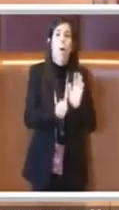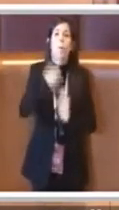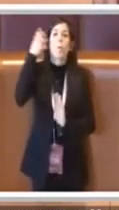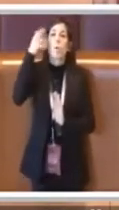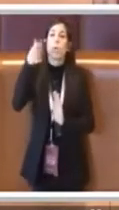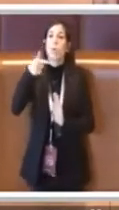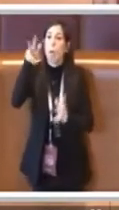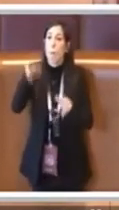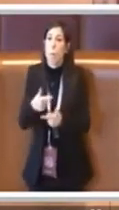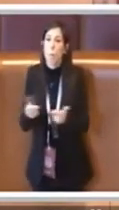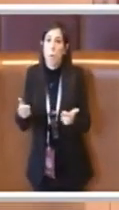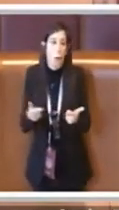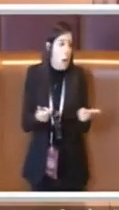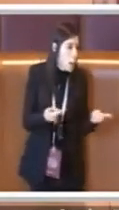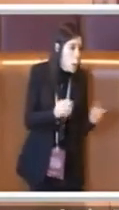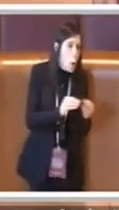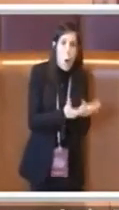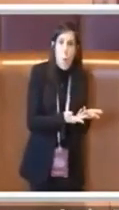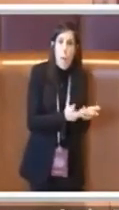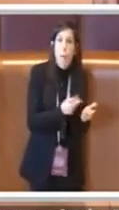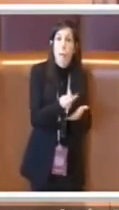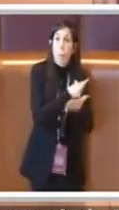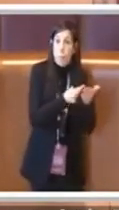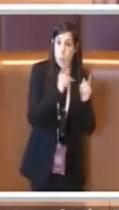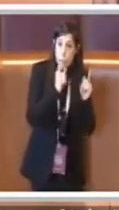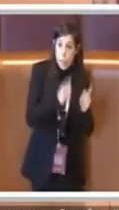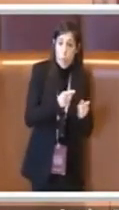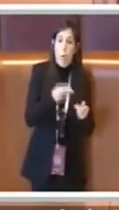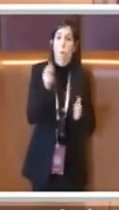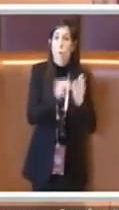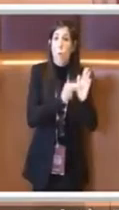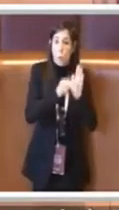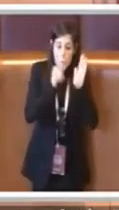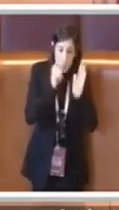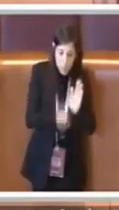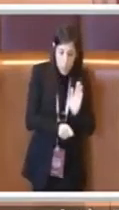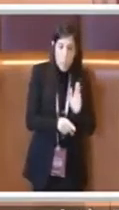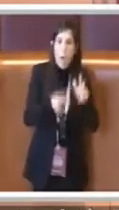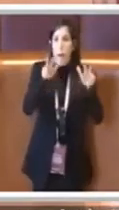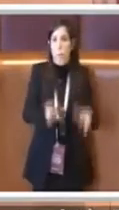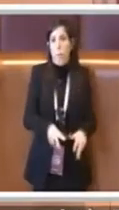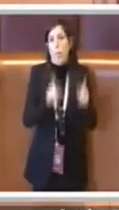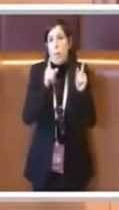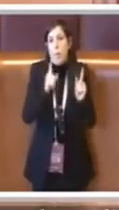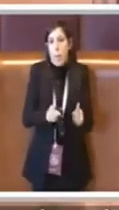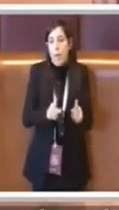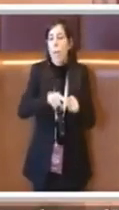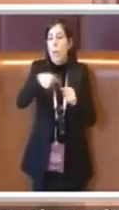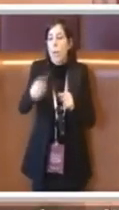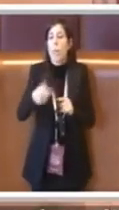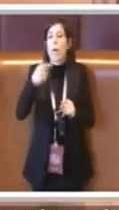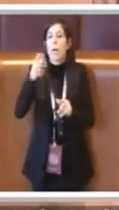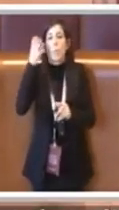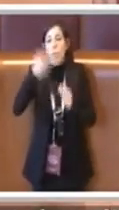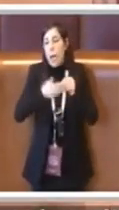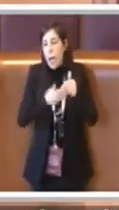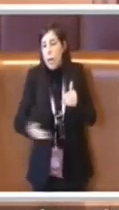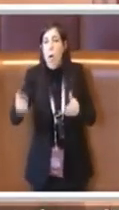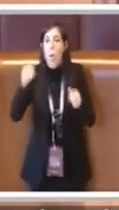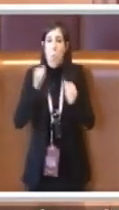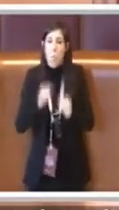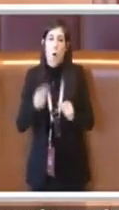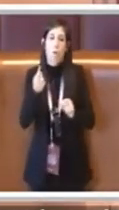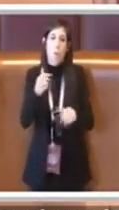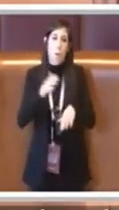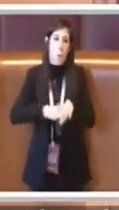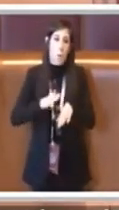se non l'ho pianificato, votato e finanziato in aula al 31 dicembre. Questa quindi, Presidente, che è un aspetto